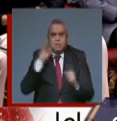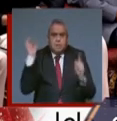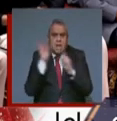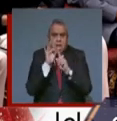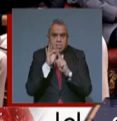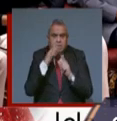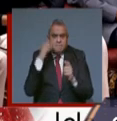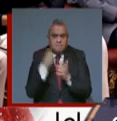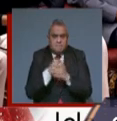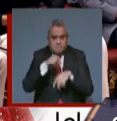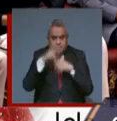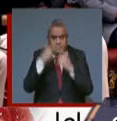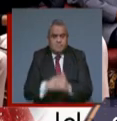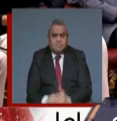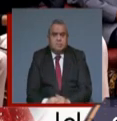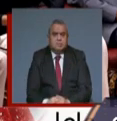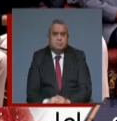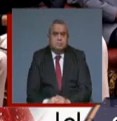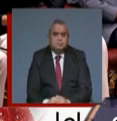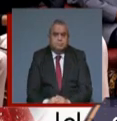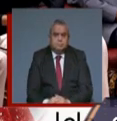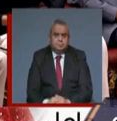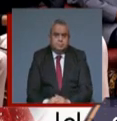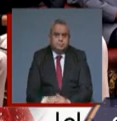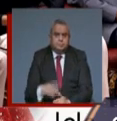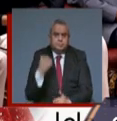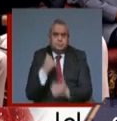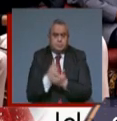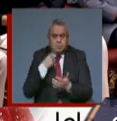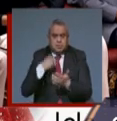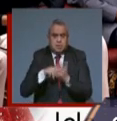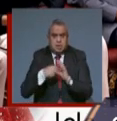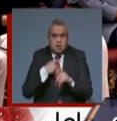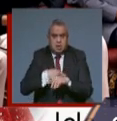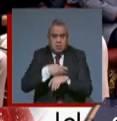نتعامل معها بسرعه جدا. يمكن اكتر حاجه فادتنا حاجتين مهمين جدا، لما احنا جينا عند